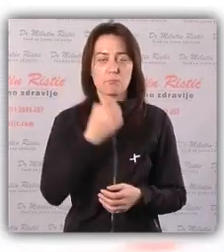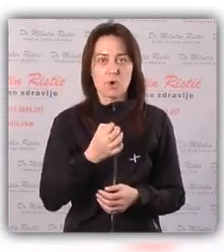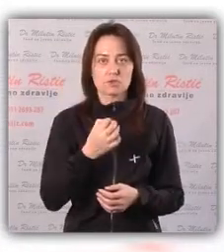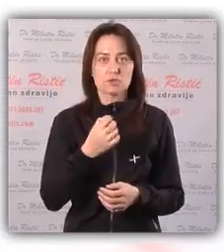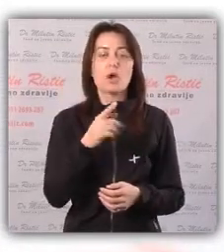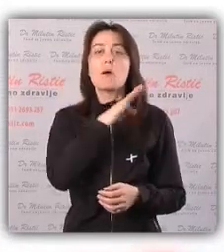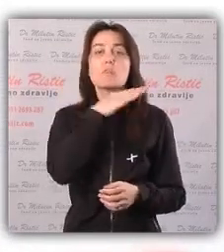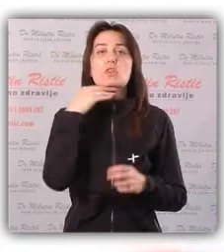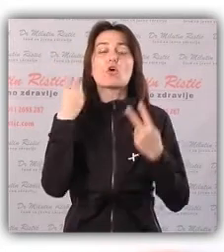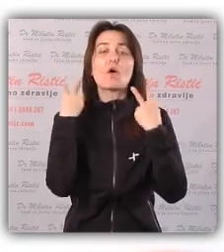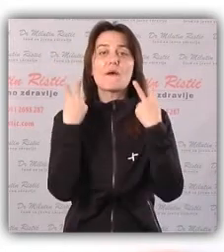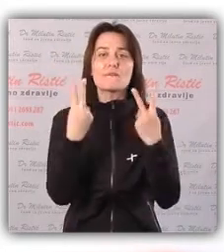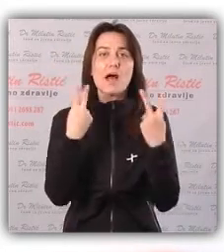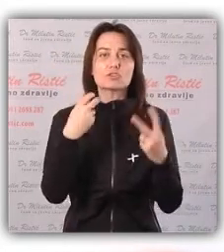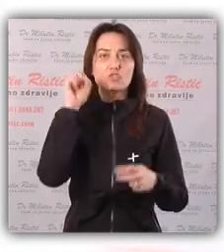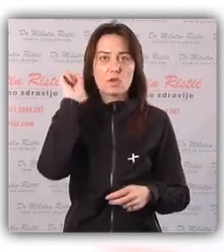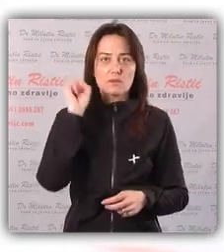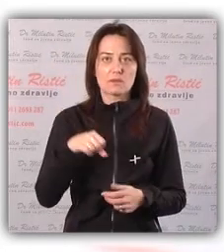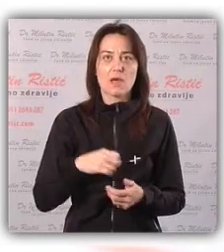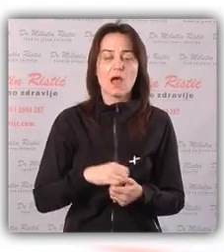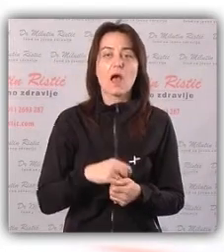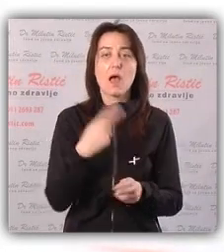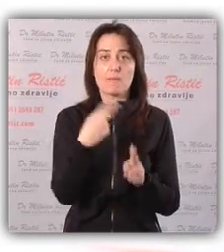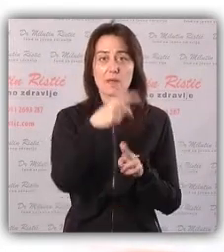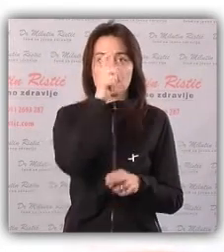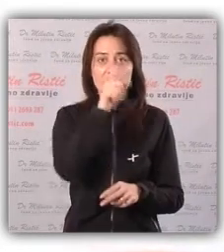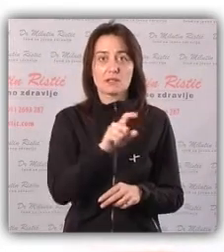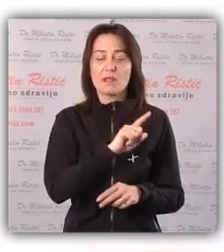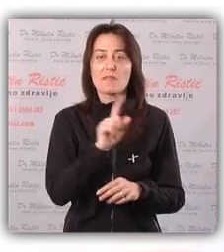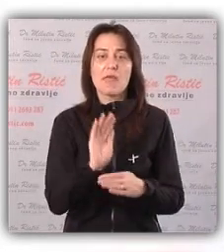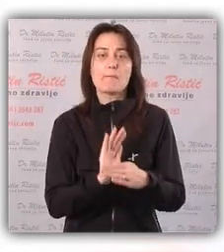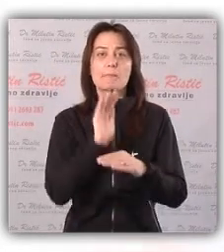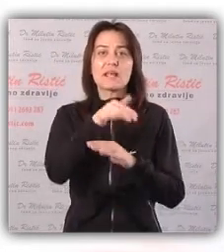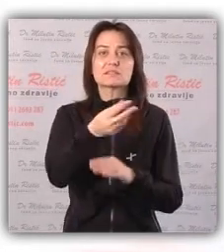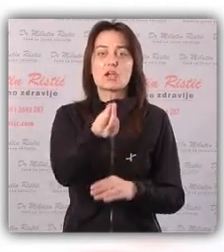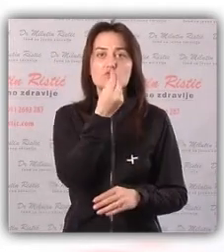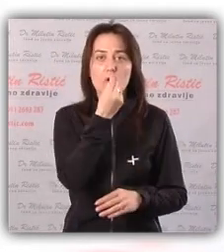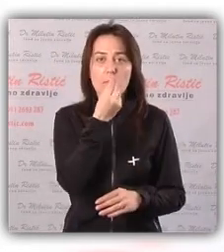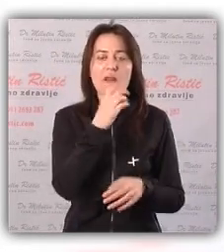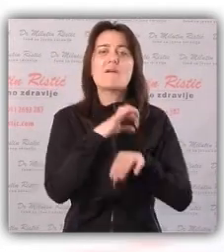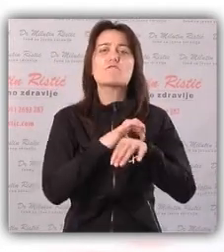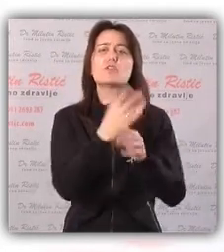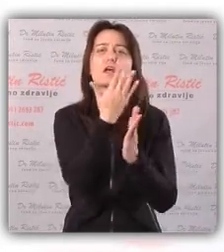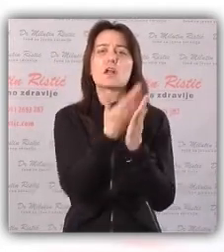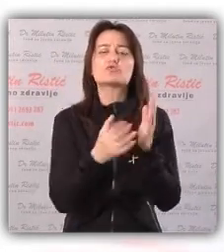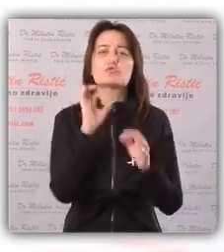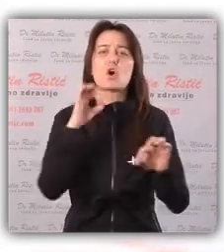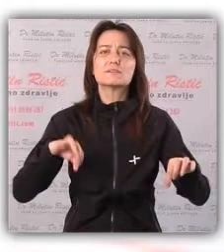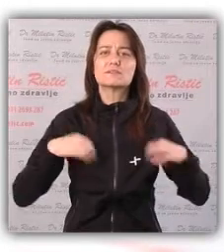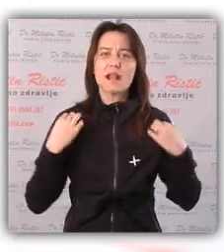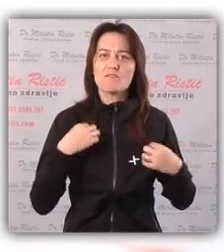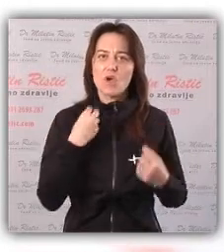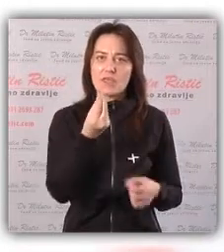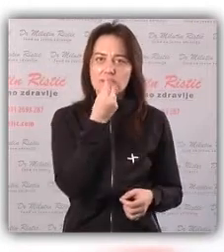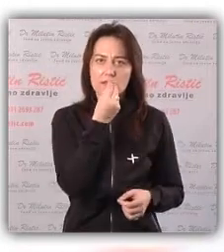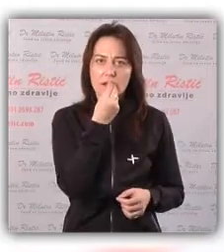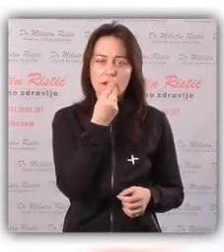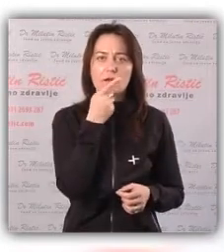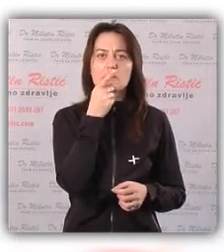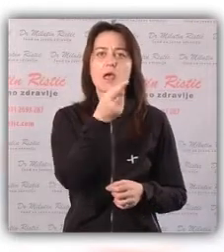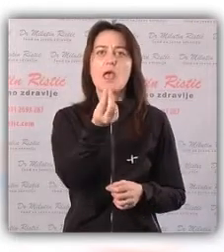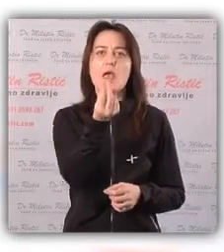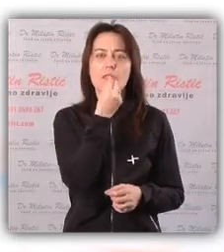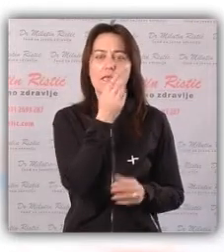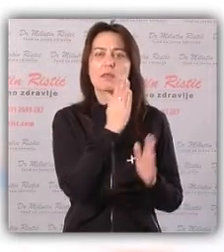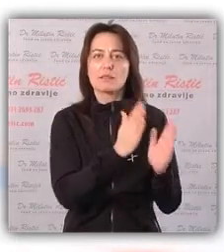do 80%. Jako je važno da pacijenti ne preskaču obroke, odnosno da vodite računa o zdravoj